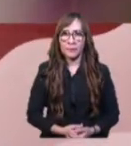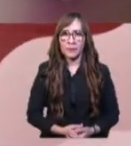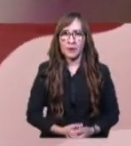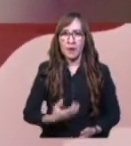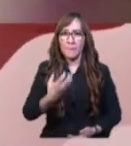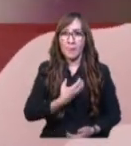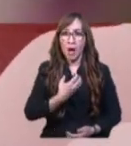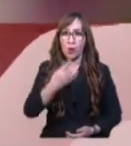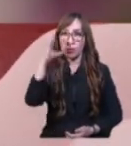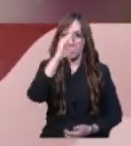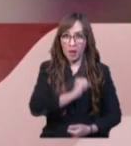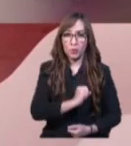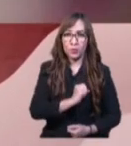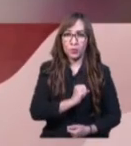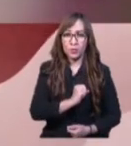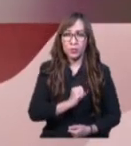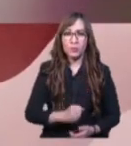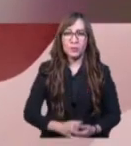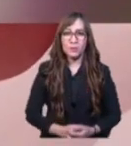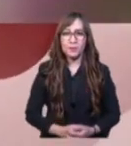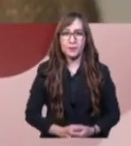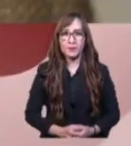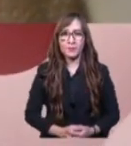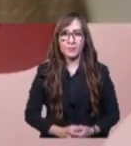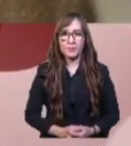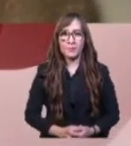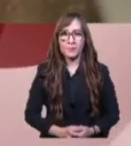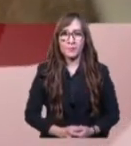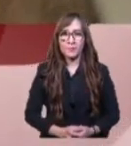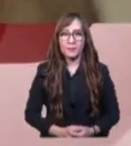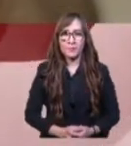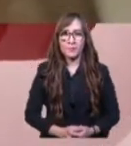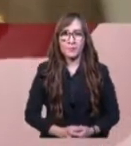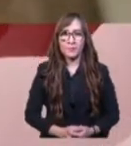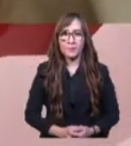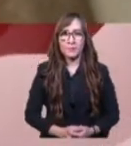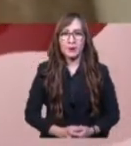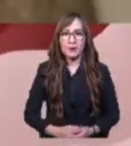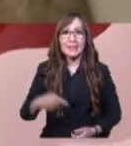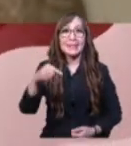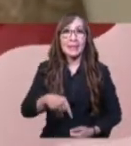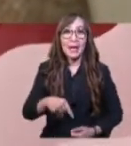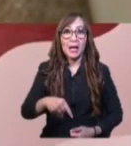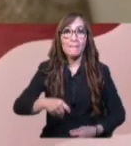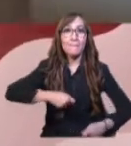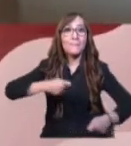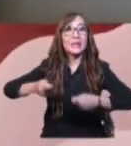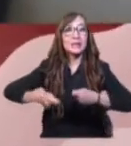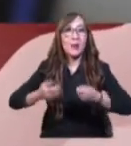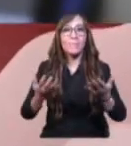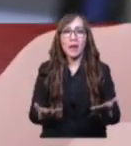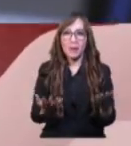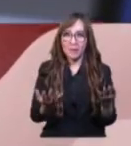ingin pastikan pertama nih dijagain dulu situasinya, ease to do business-nya, proteksinya.